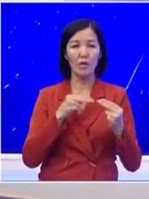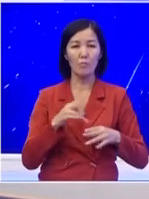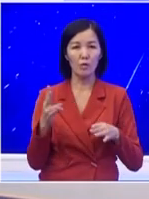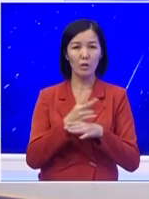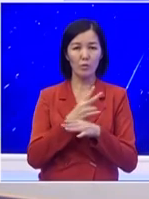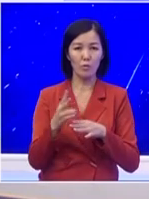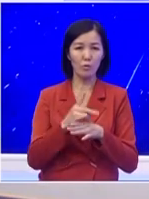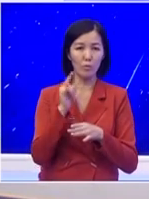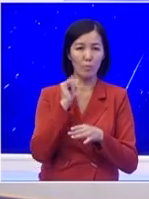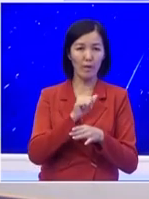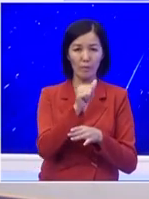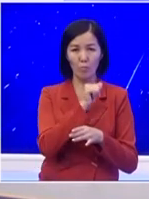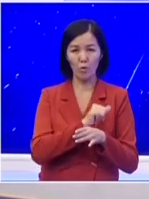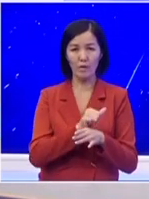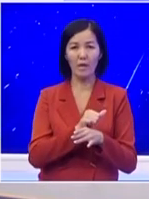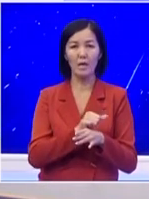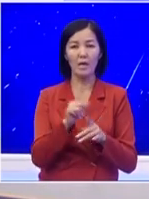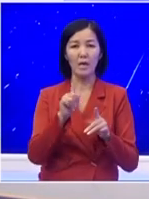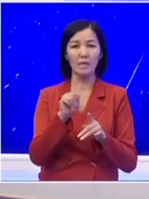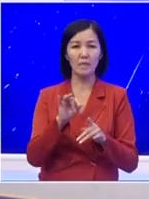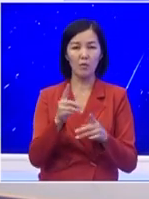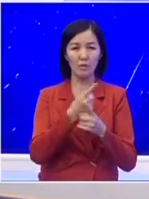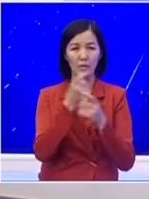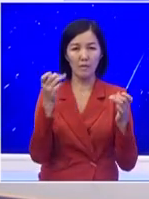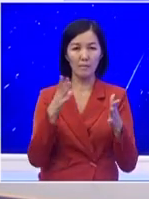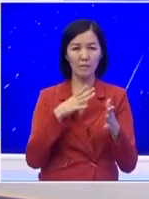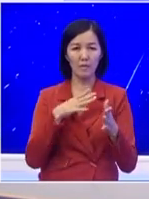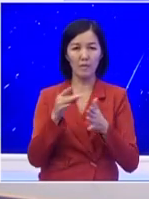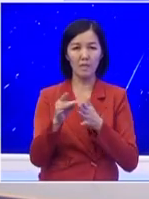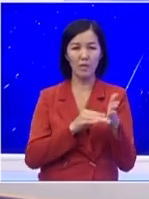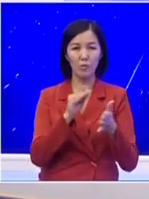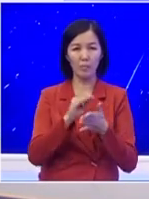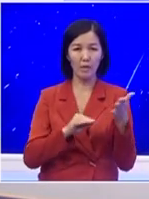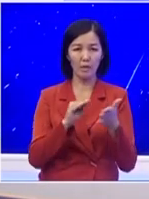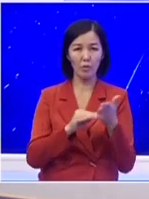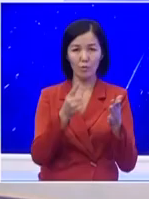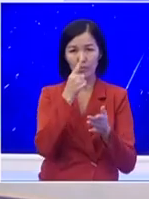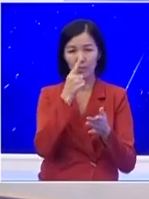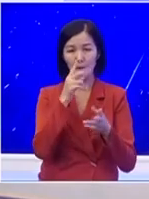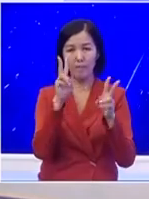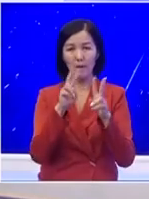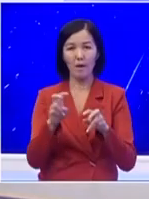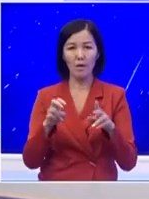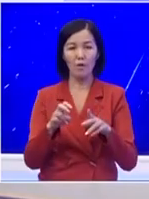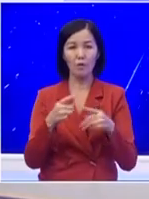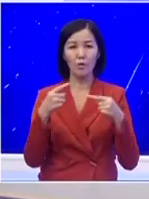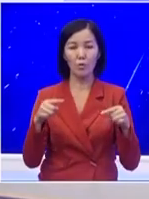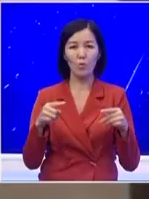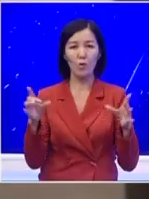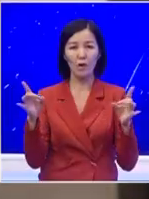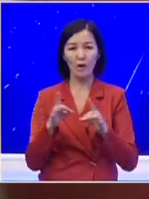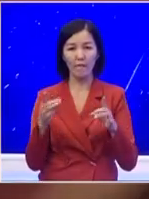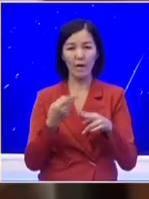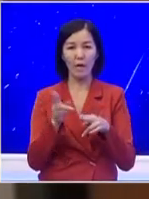подпольно, сообщает закон КЗ. На администрацию заведения тут же составили протокол. Неподалеку проверяющие обнаружили другое кафе,